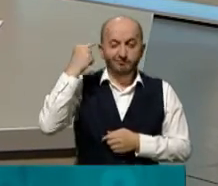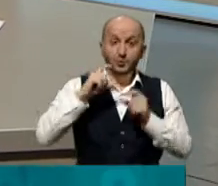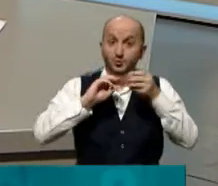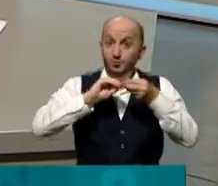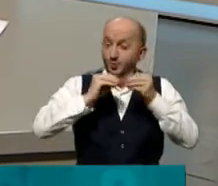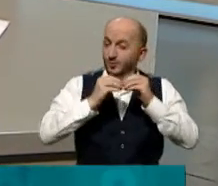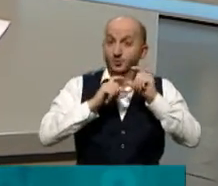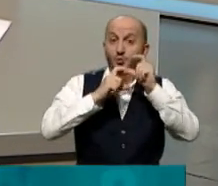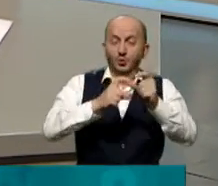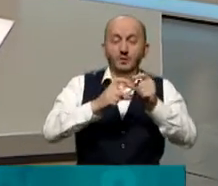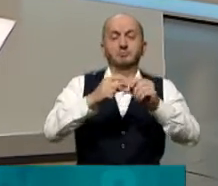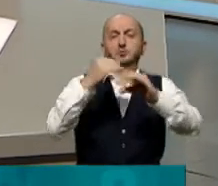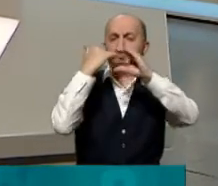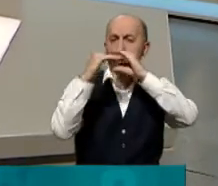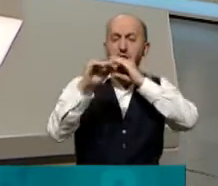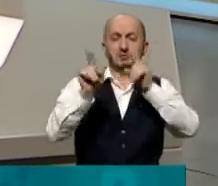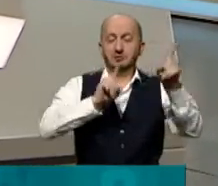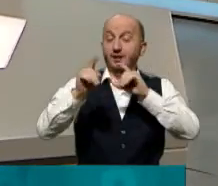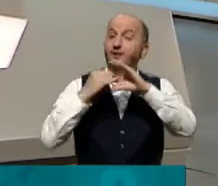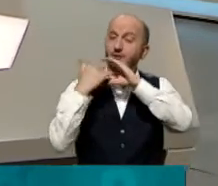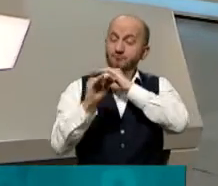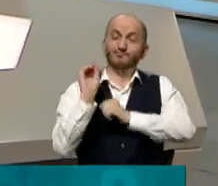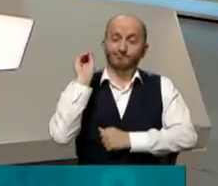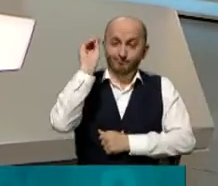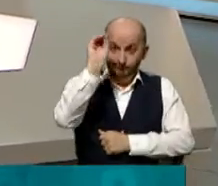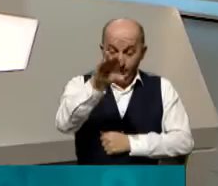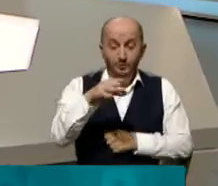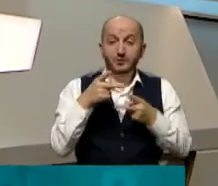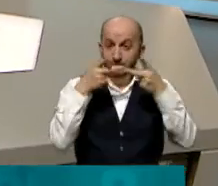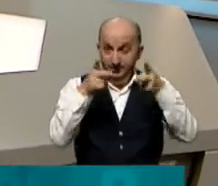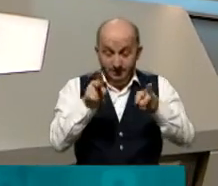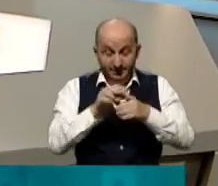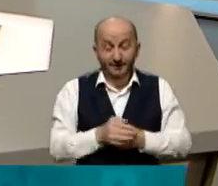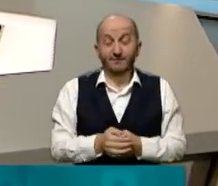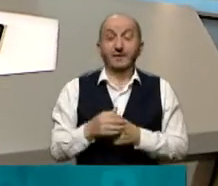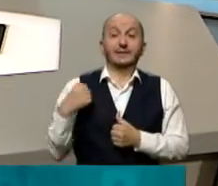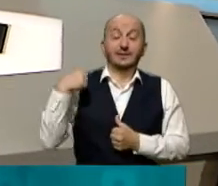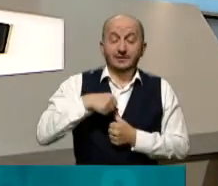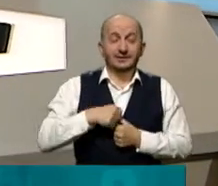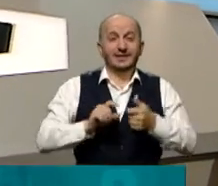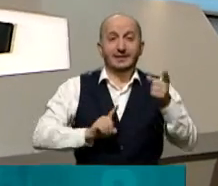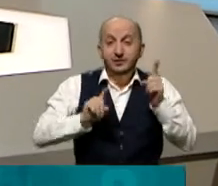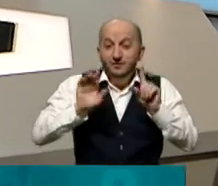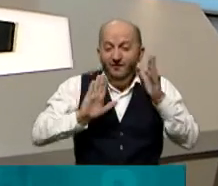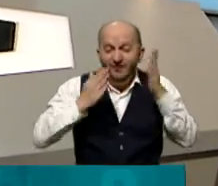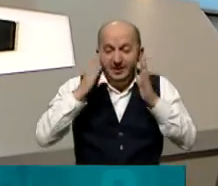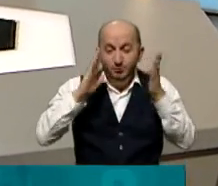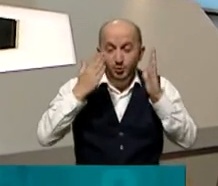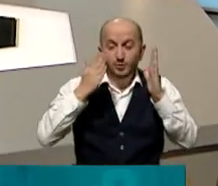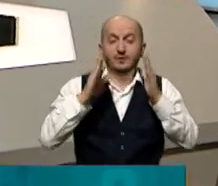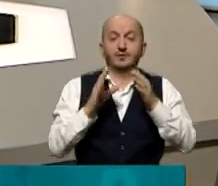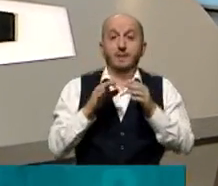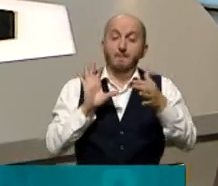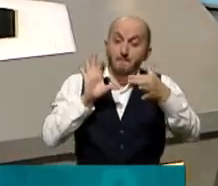bunu mail üzerinden göndermek isteyen izleyicilerimiz bu adresi kullanabilir. Ve yine sosyal medya üzerinden bağlantı kurmak